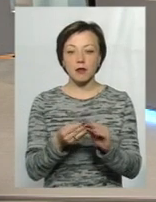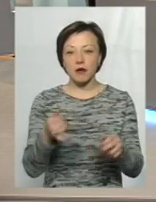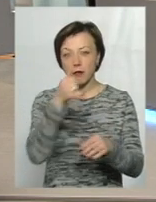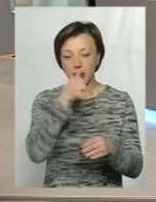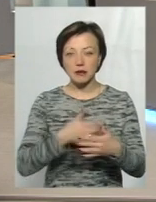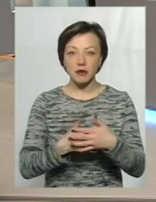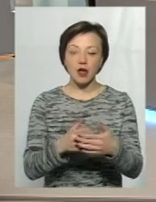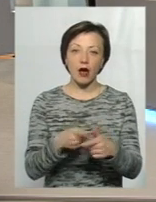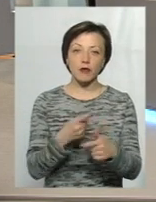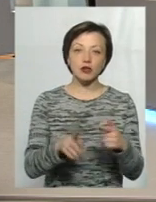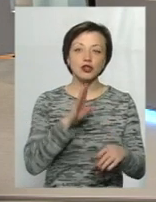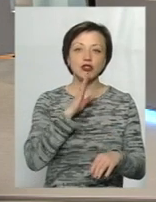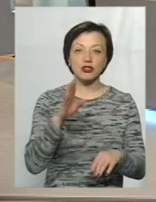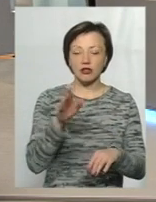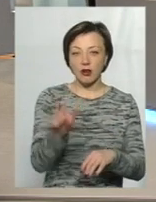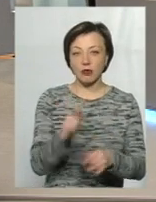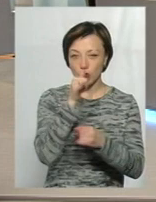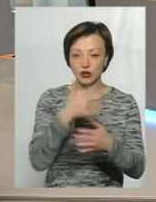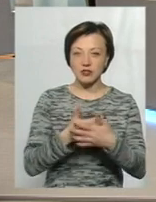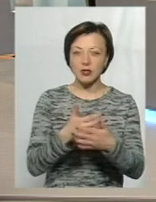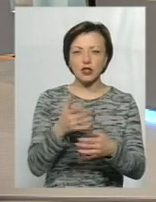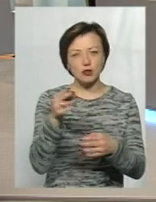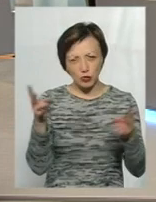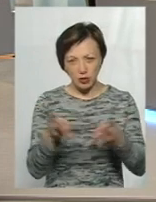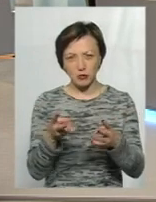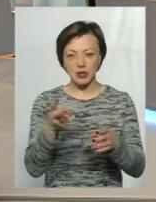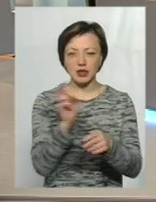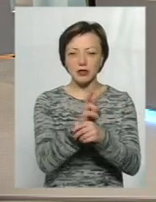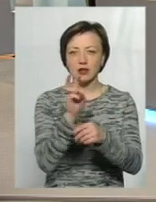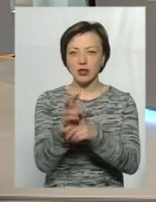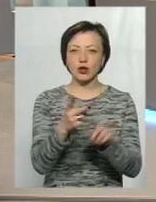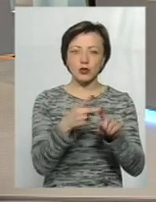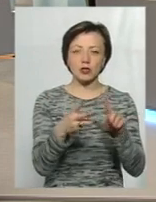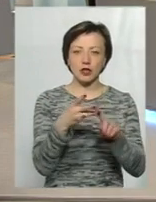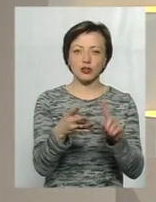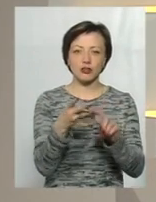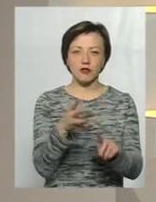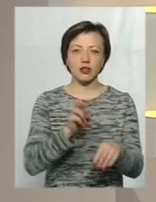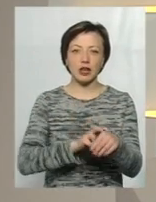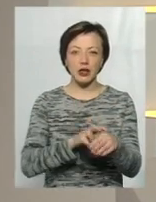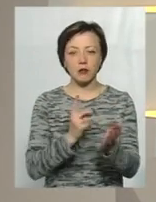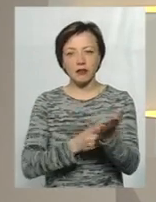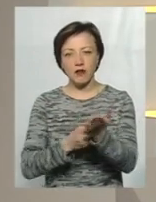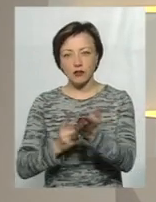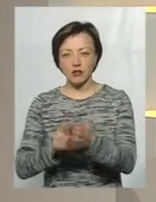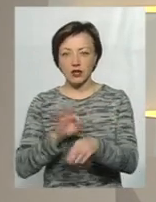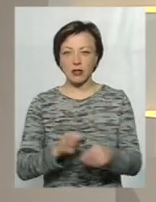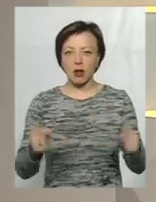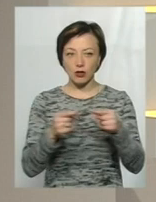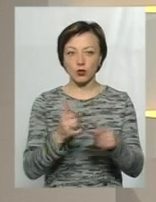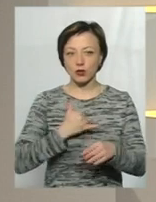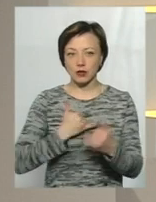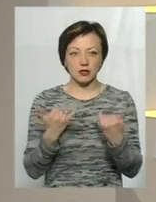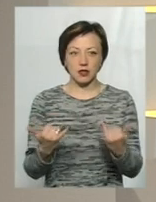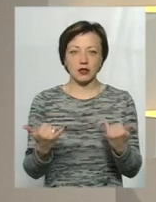або вже жінка не може завагітніти, чи потрібно йти до другого, третього, четвертого лікаря, щоб його підтверджувати? Адже зараз в нас,